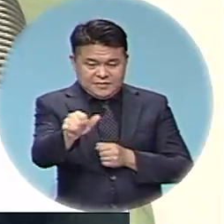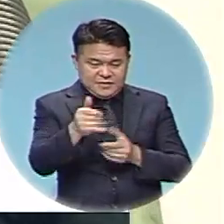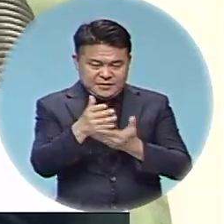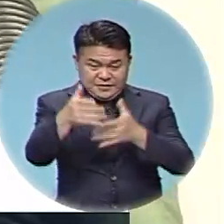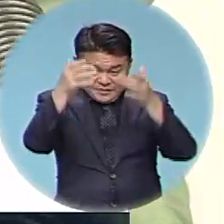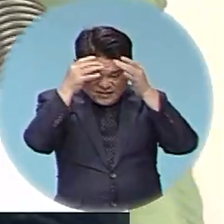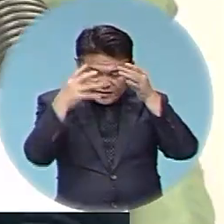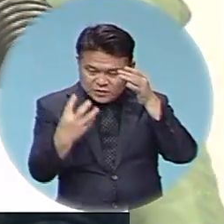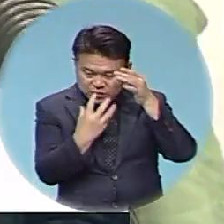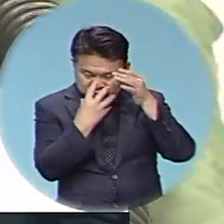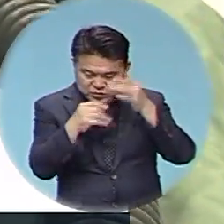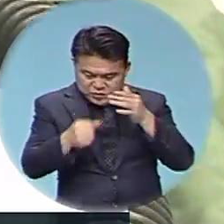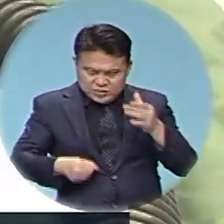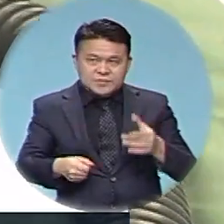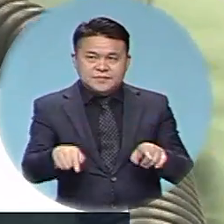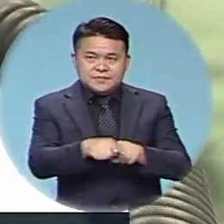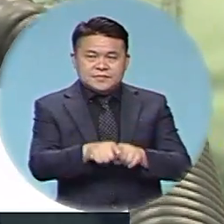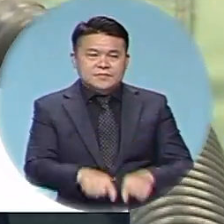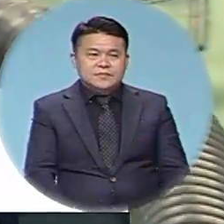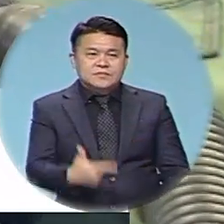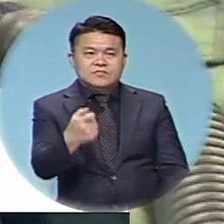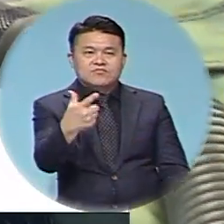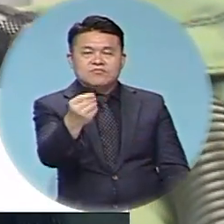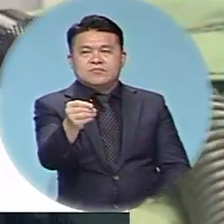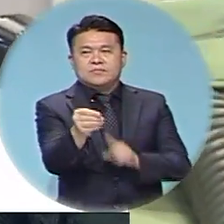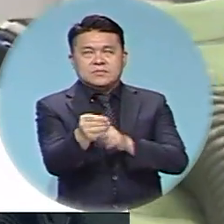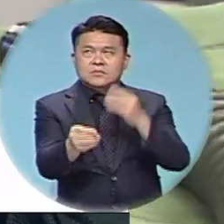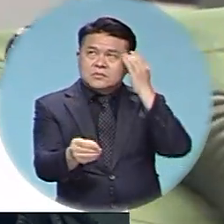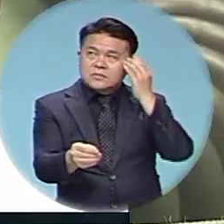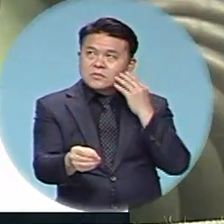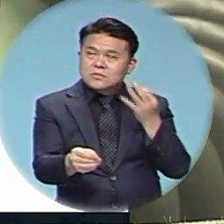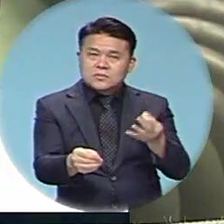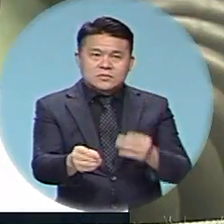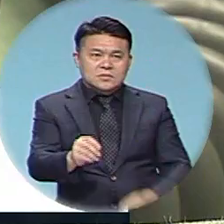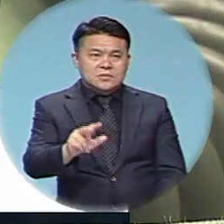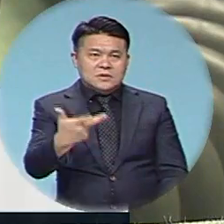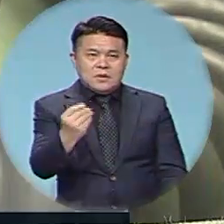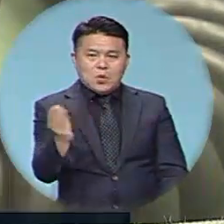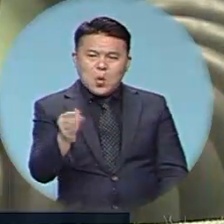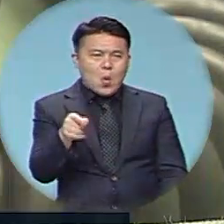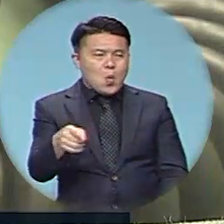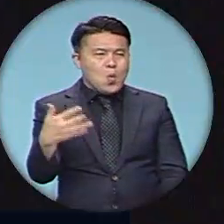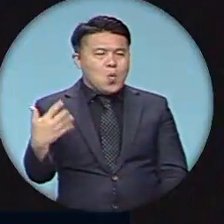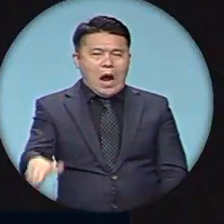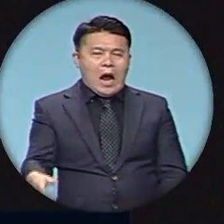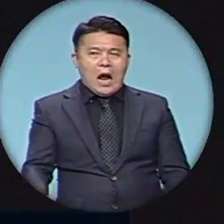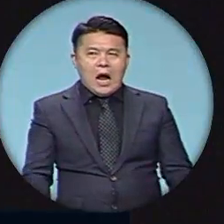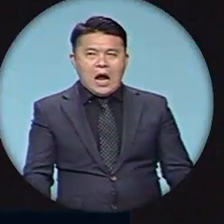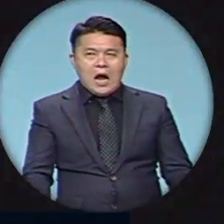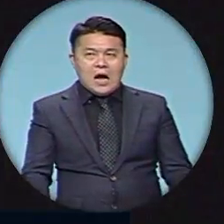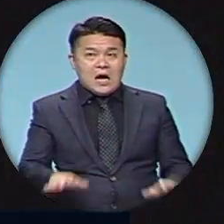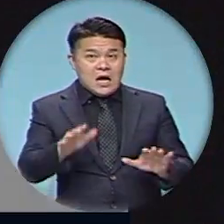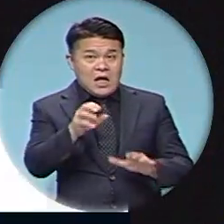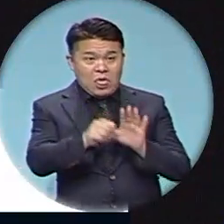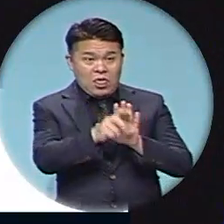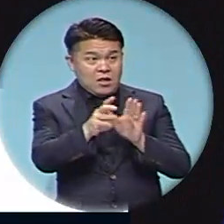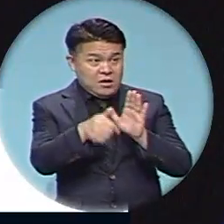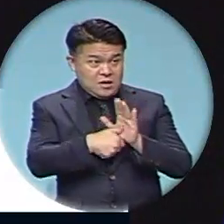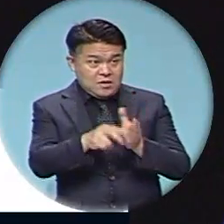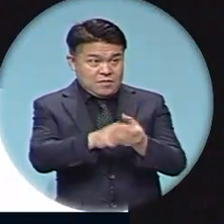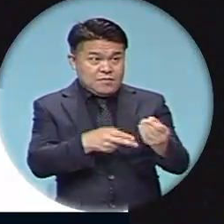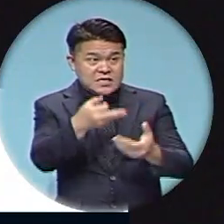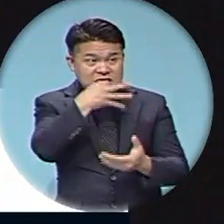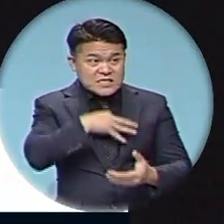헬멧과 산소 마스크 세트. 66만 엔, 우리 돈 700만 원 가까이에 팔렸습니다. 이번 경매의 전체